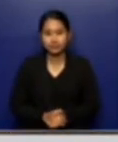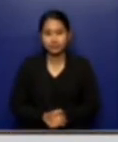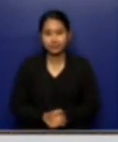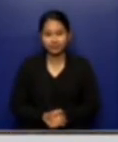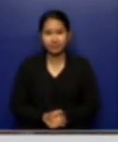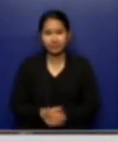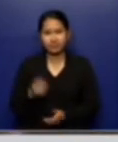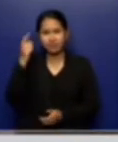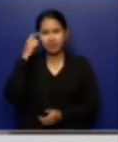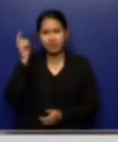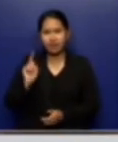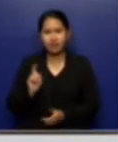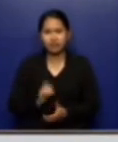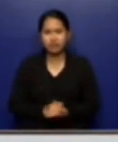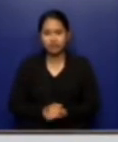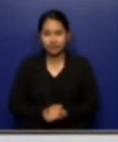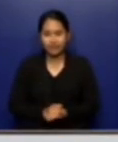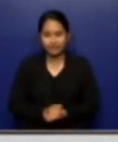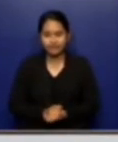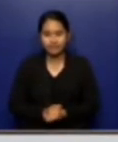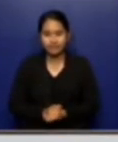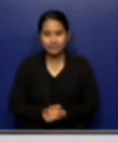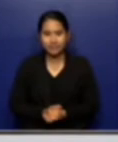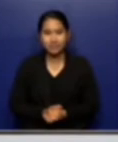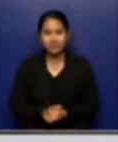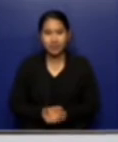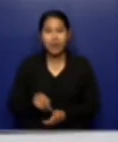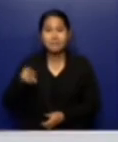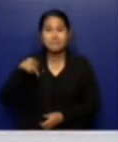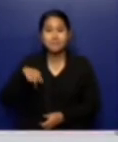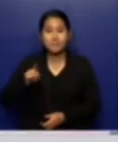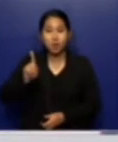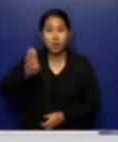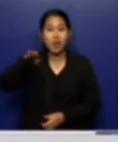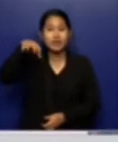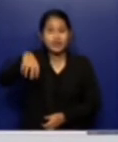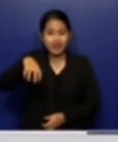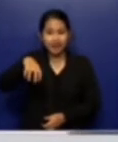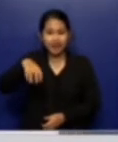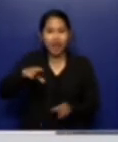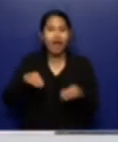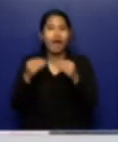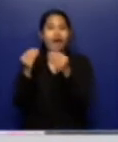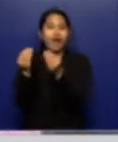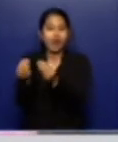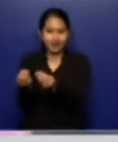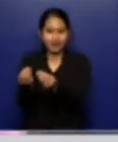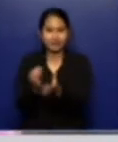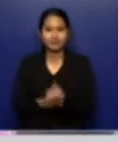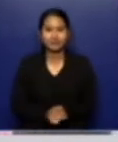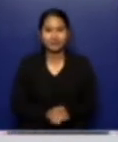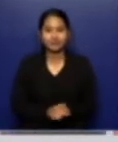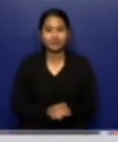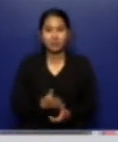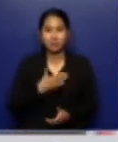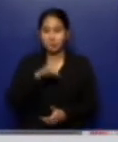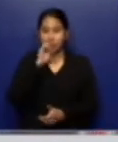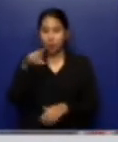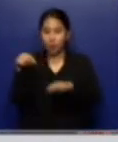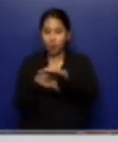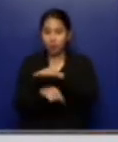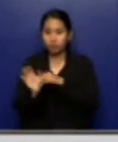คุณเอาอะไรคิดแต่ไอ้ที่เกิดประโยชน์กับบริษัทยางมะตอยอ่ะคุณให้เขาผมไม่ได้บอกคุณทุจริตน